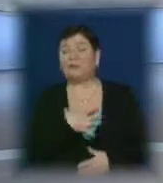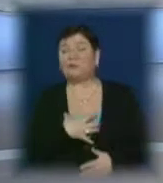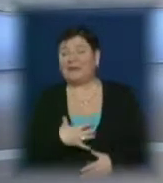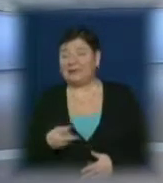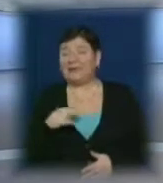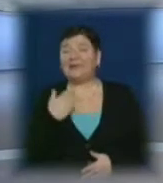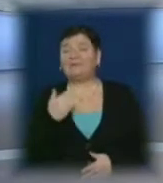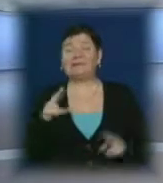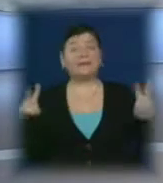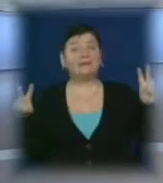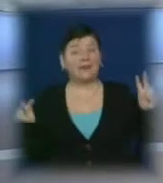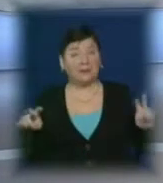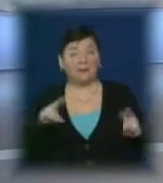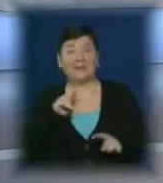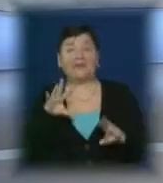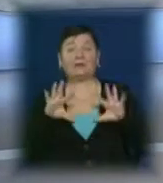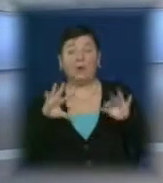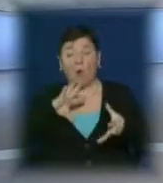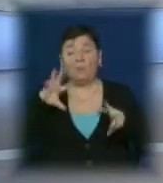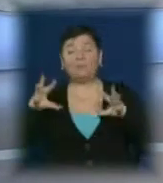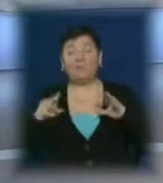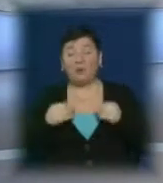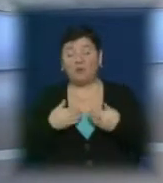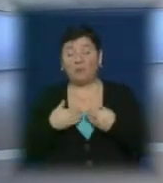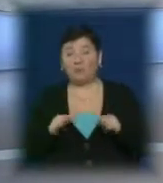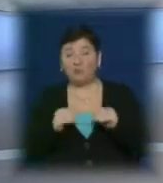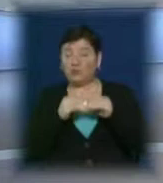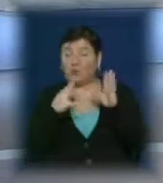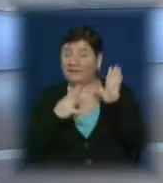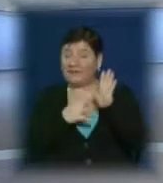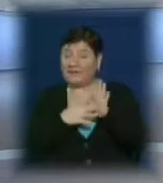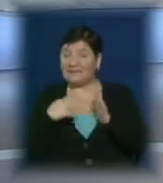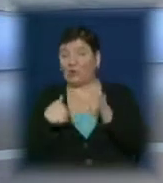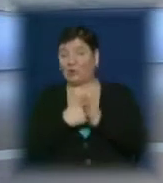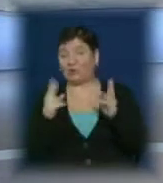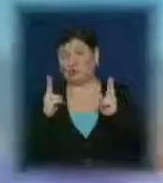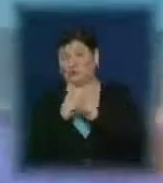для вас темами, про які розкажемо у підсумковому випуску о 19:00. До зустрічі!